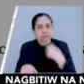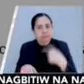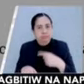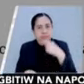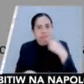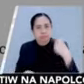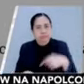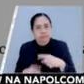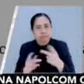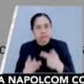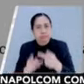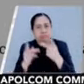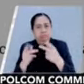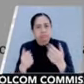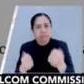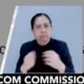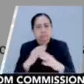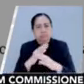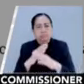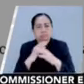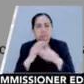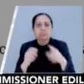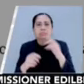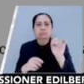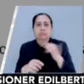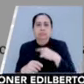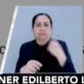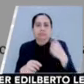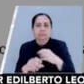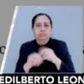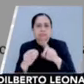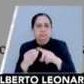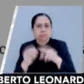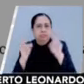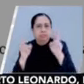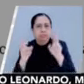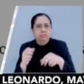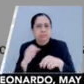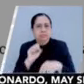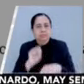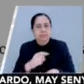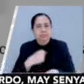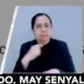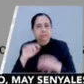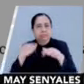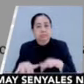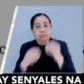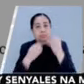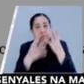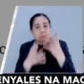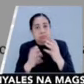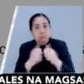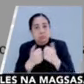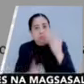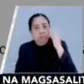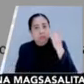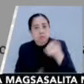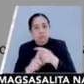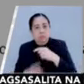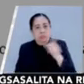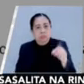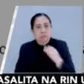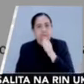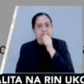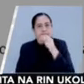proposed consensus statement ng ASEAN countries kaugnay sa South China Sea. Ang impormasyong yan galing sa di pinangalan ng opisyal